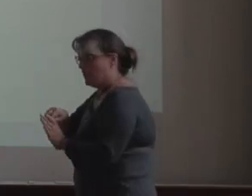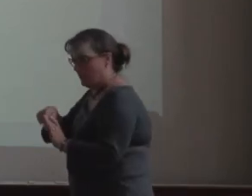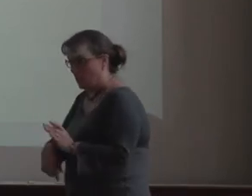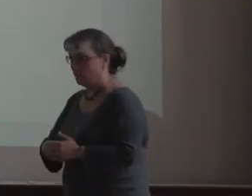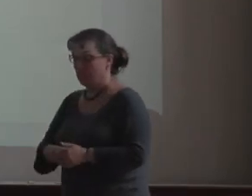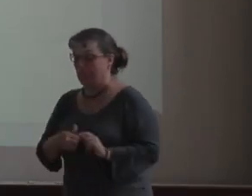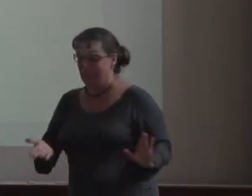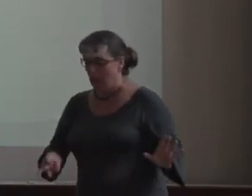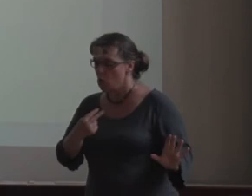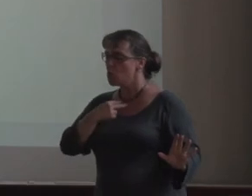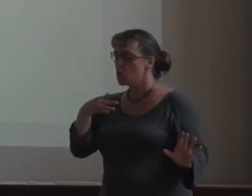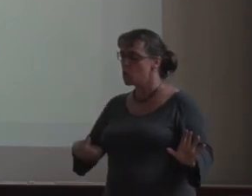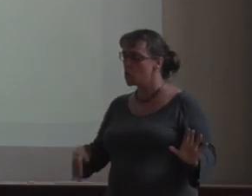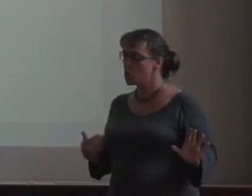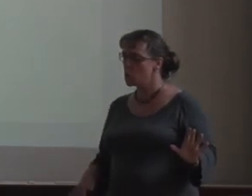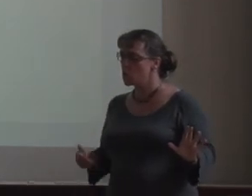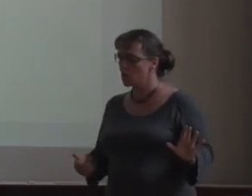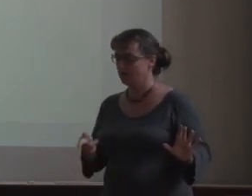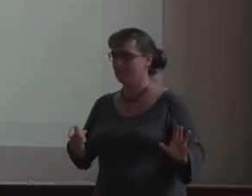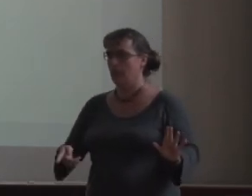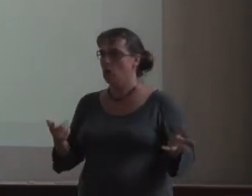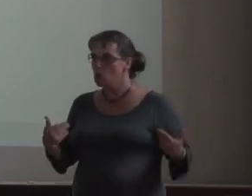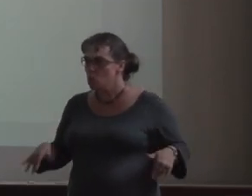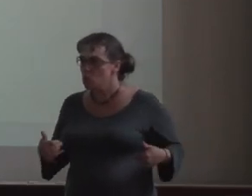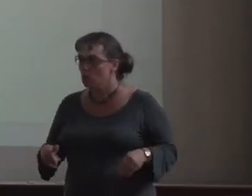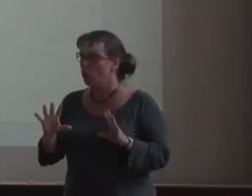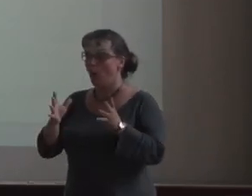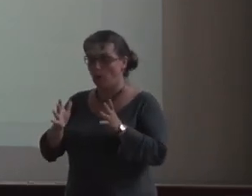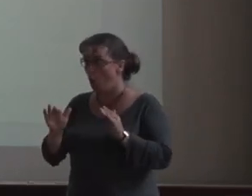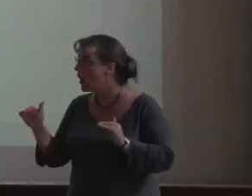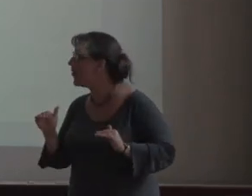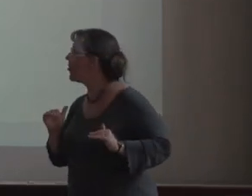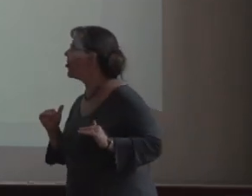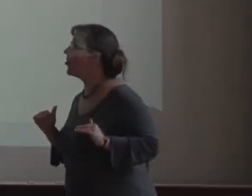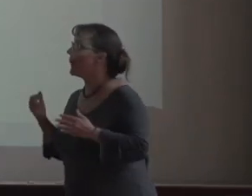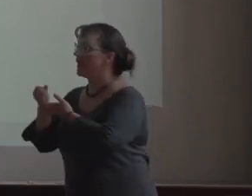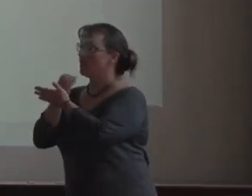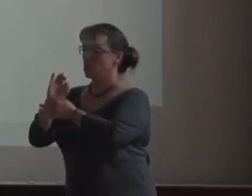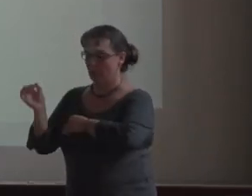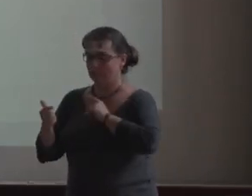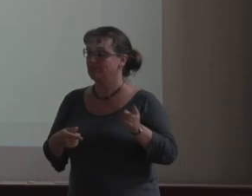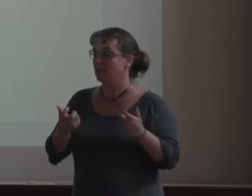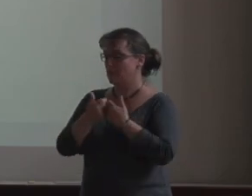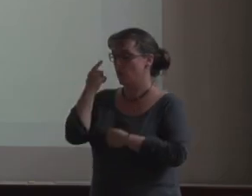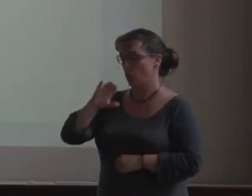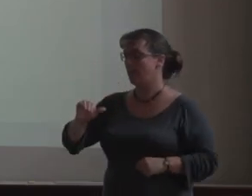que le bât blesse, c'est un petit peu le désert. Donc pour le CAN, pas de souci.